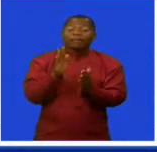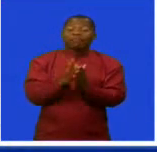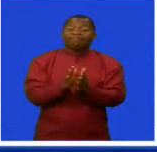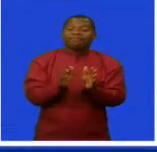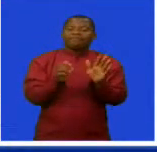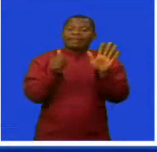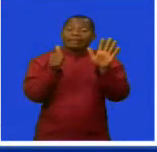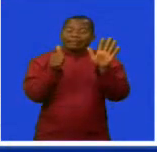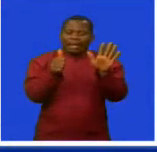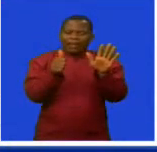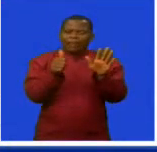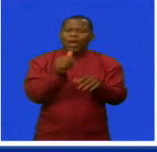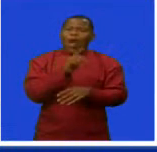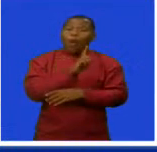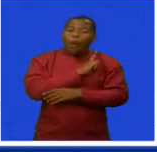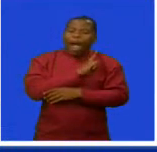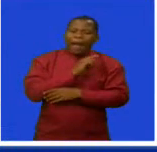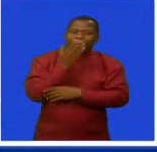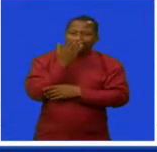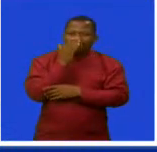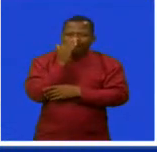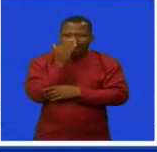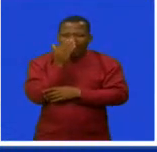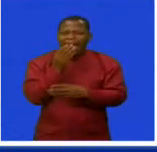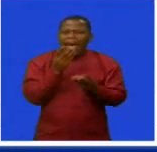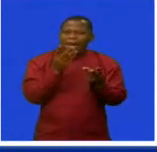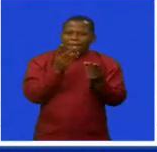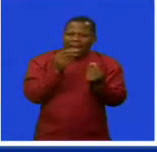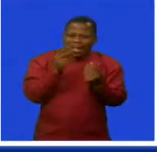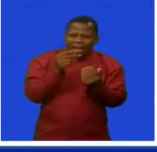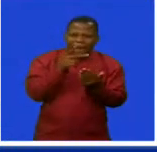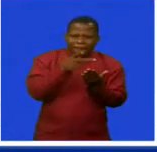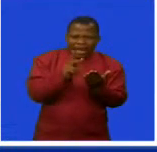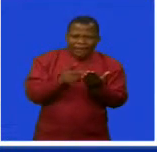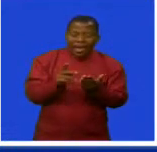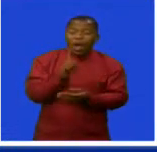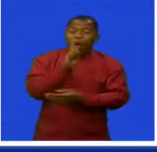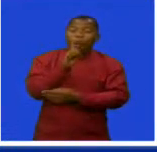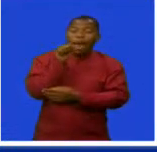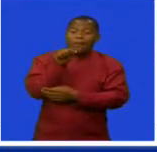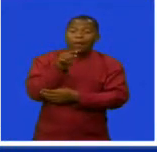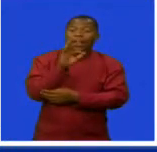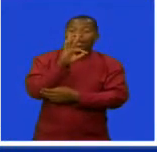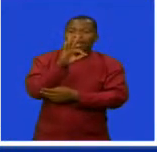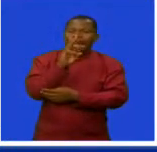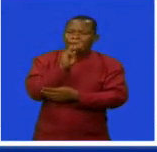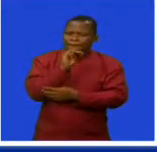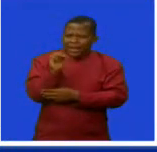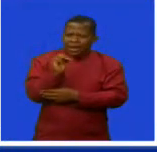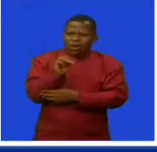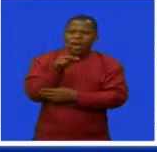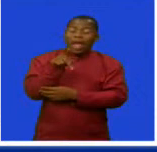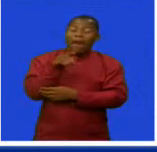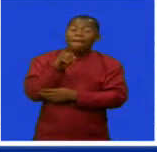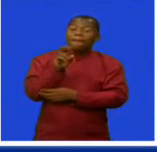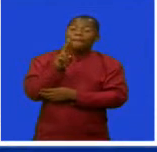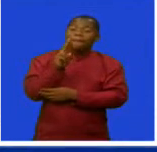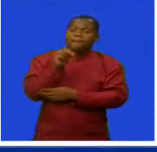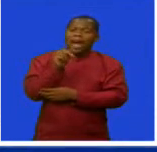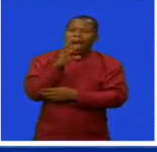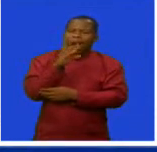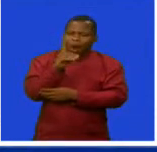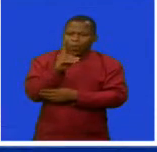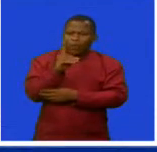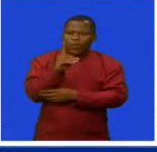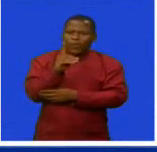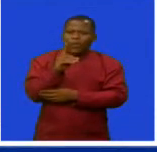etinzabeni tenkohlakalo ngesikhathi abhadala imali lengu-1.3 million pounds-ke le ingekho-ke emthethweni kuloyo-ke bekangumengameli